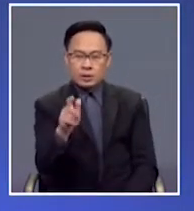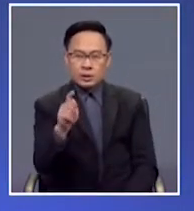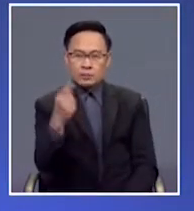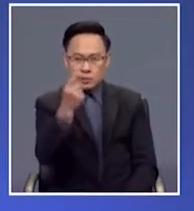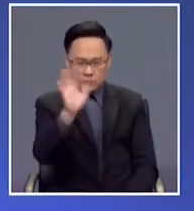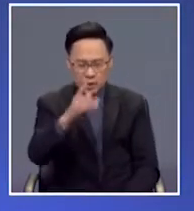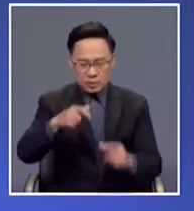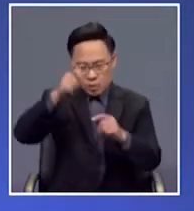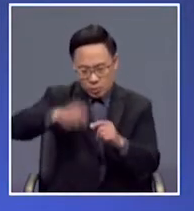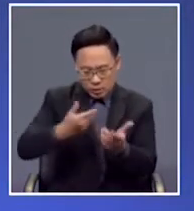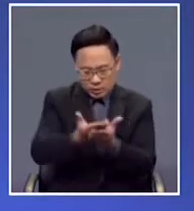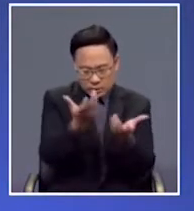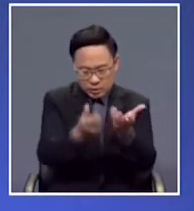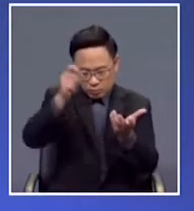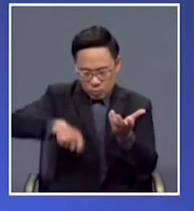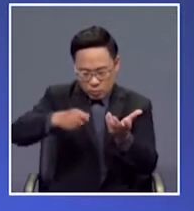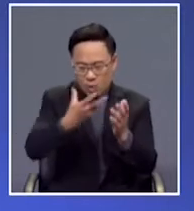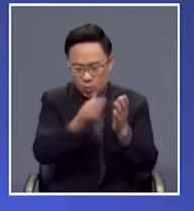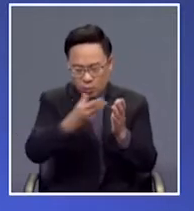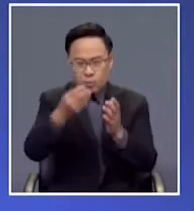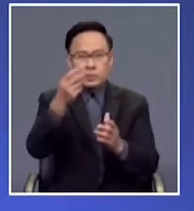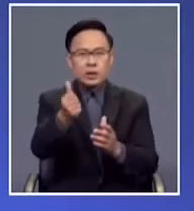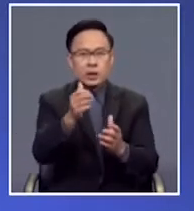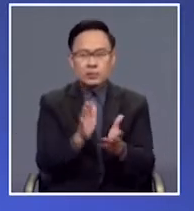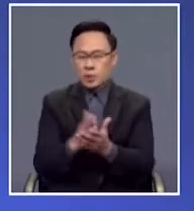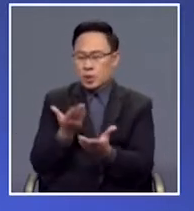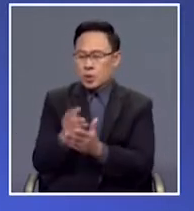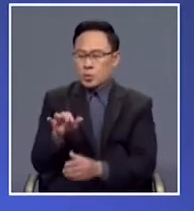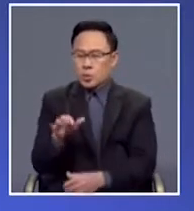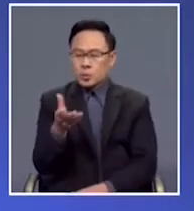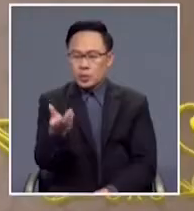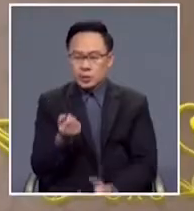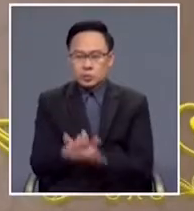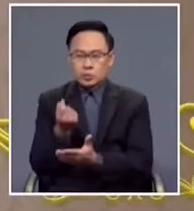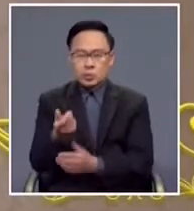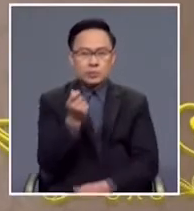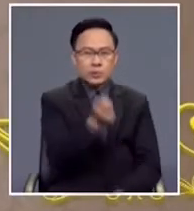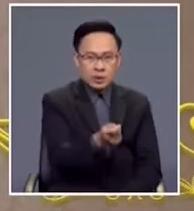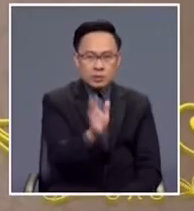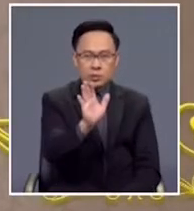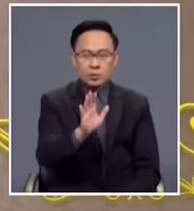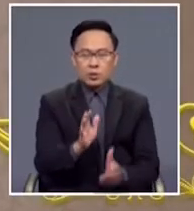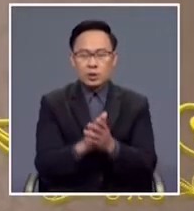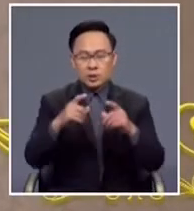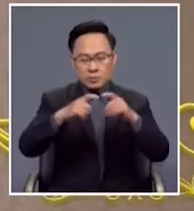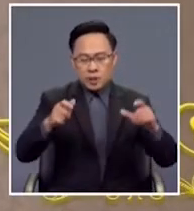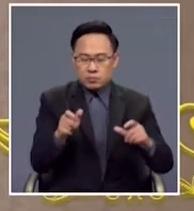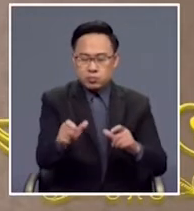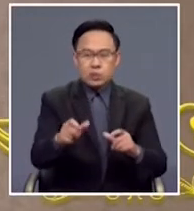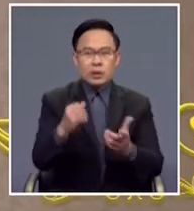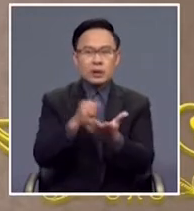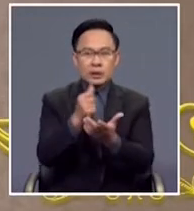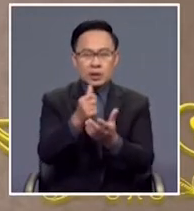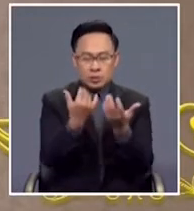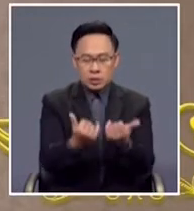วสามารถใช้ซื้อสินค้าได้ด้วยไม่ต้องเสียเวลาไปกดเงินสดออกมาก่อนที่ผ่านมาก็ได้มีการวางเครื่องรับบัตรให้กระจ